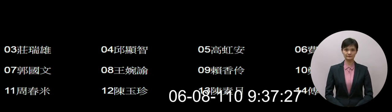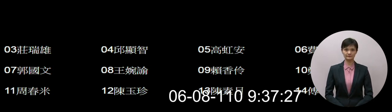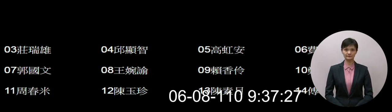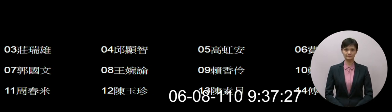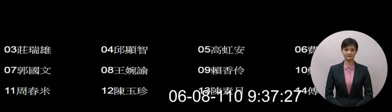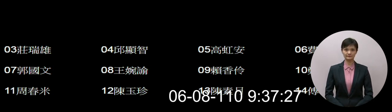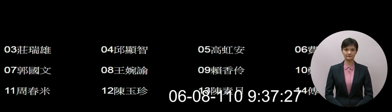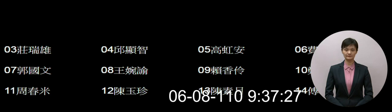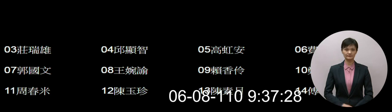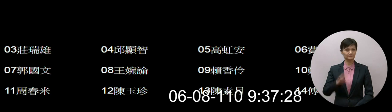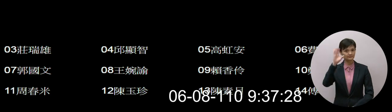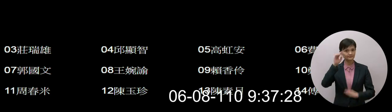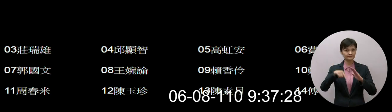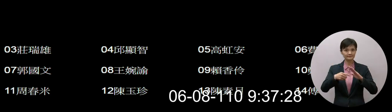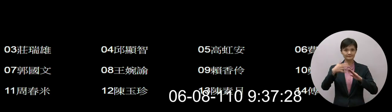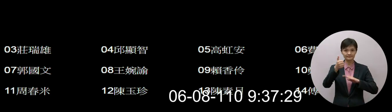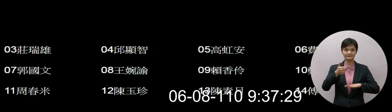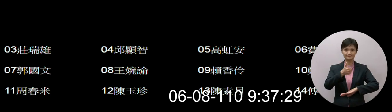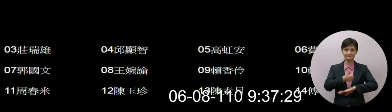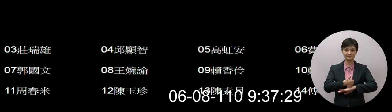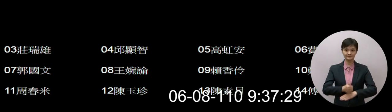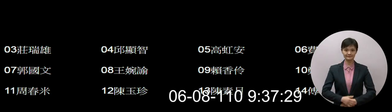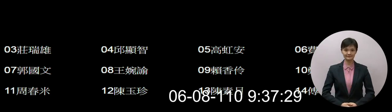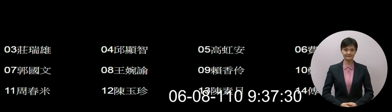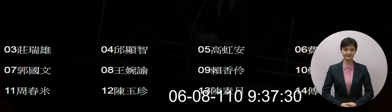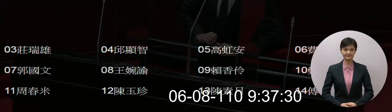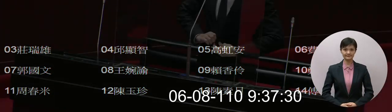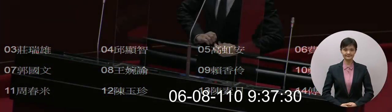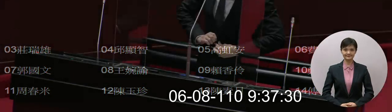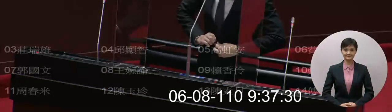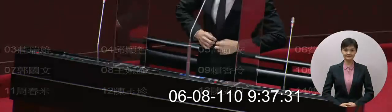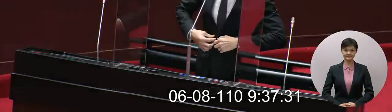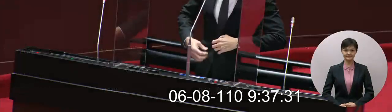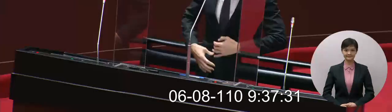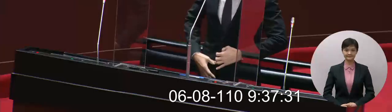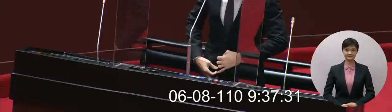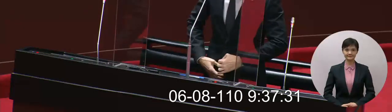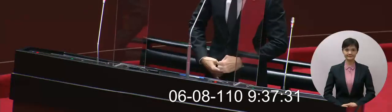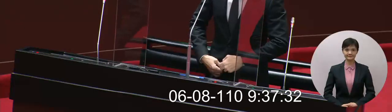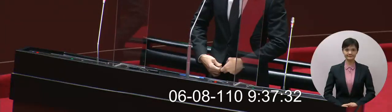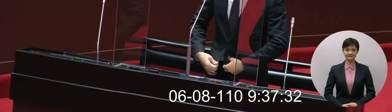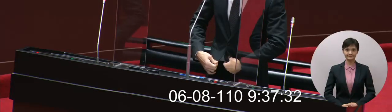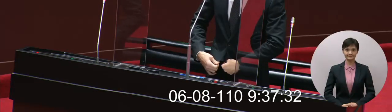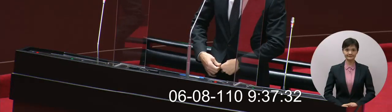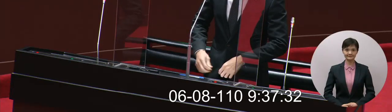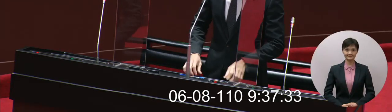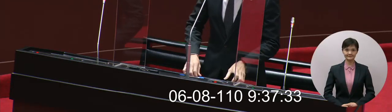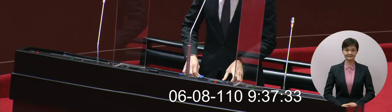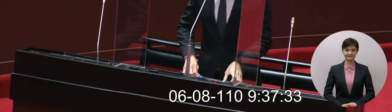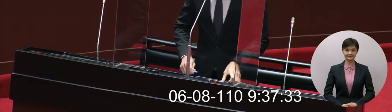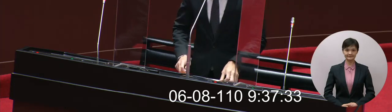来请苏院长。 好，苏院长哈。好，苏院长，请。